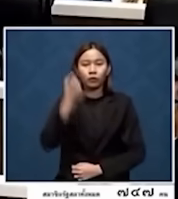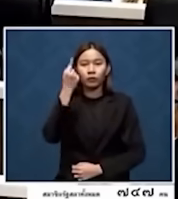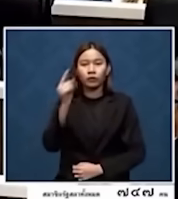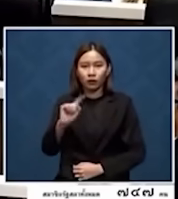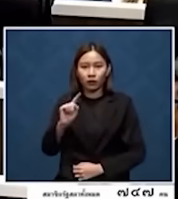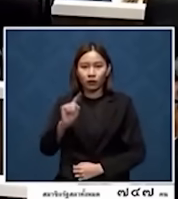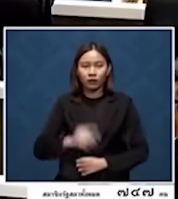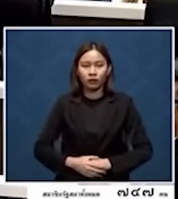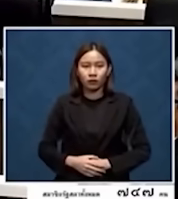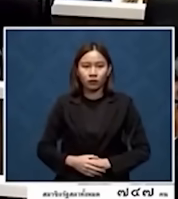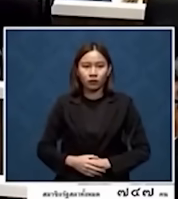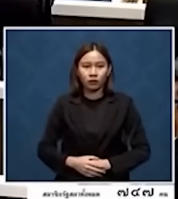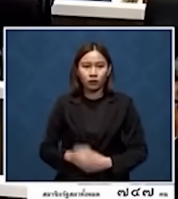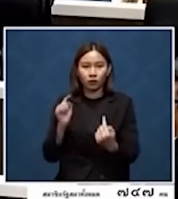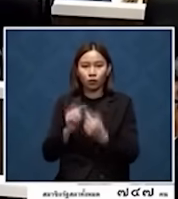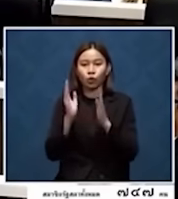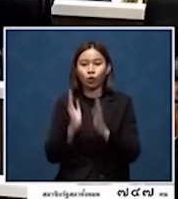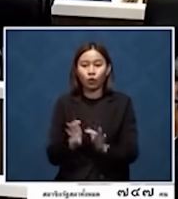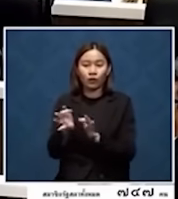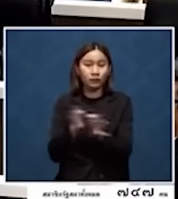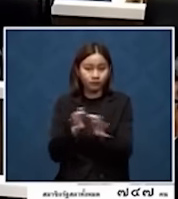แต่ก็จะรอก่อนนะฮะจนกระทั่ง